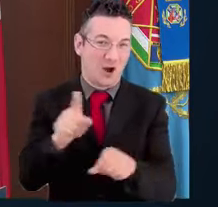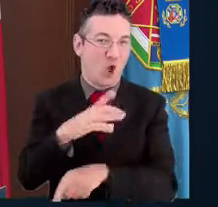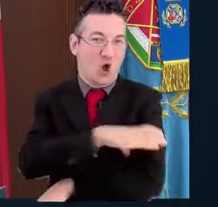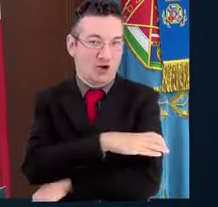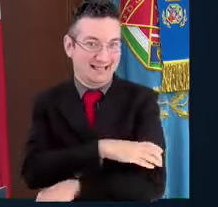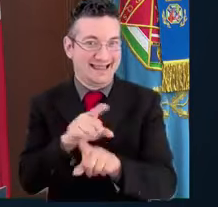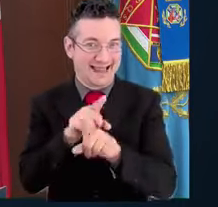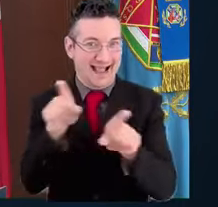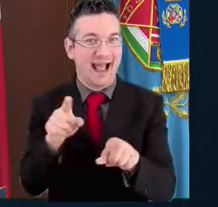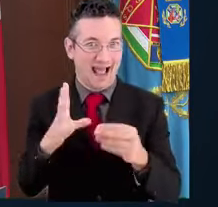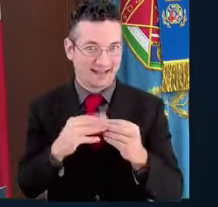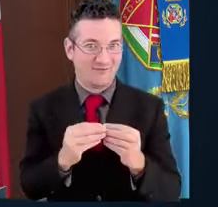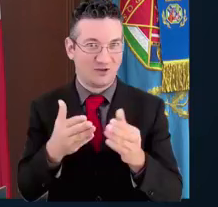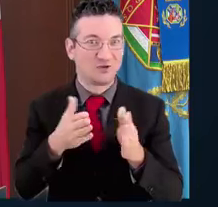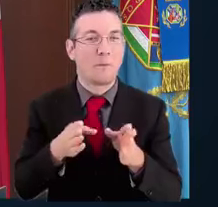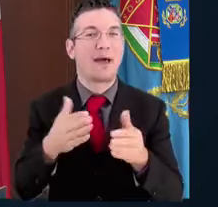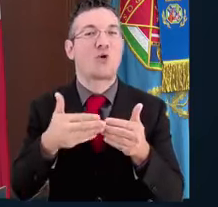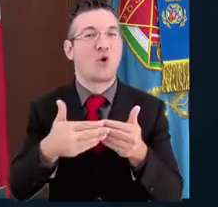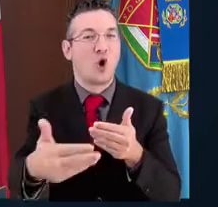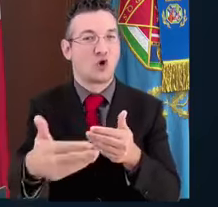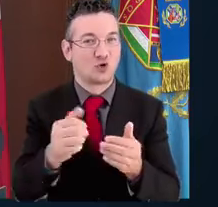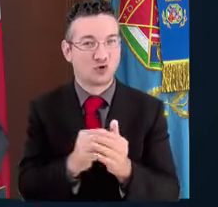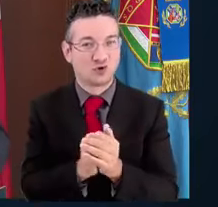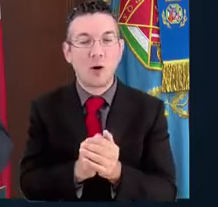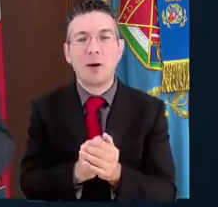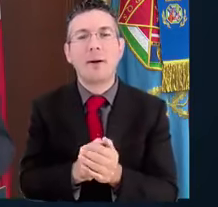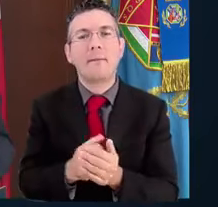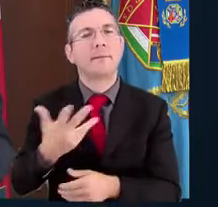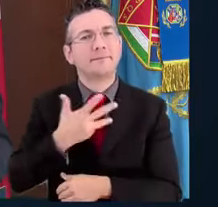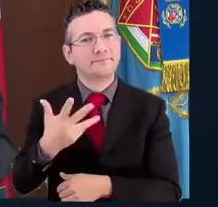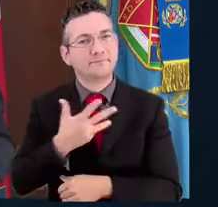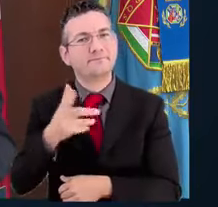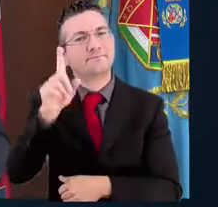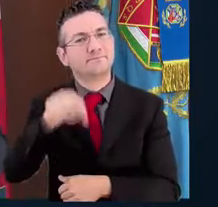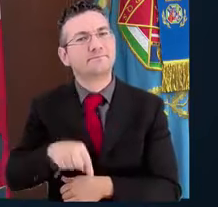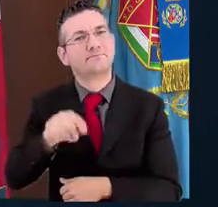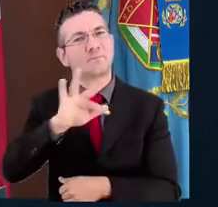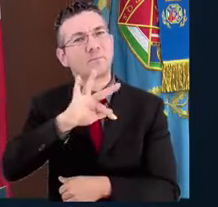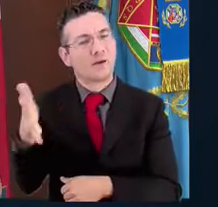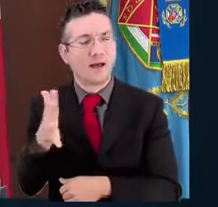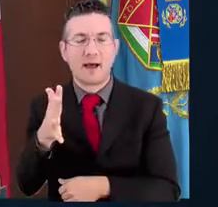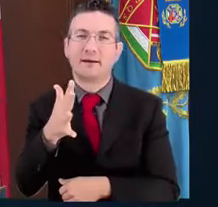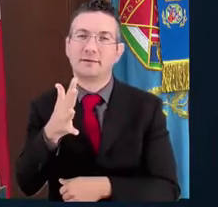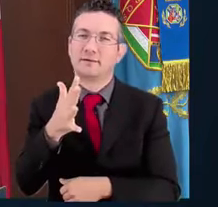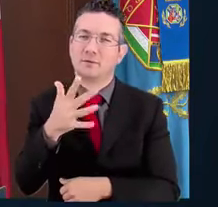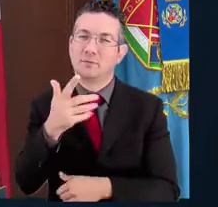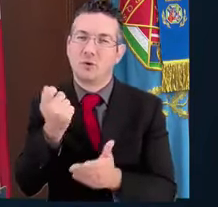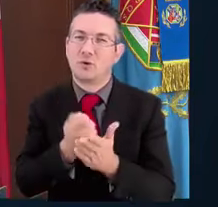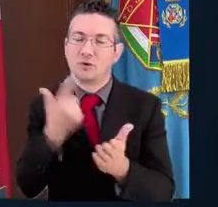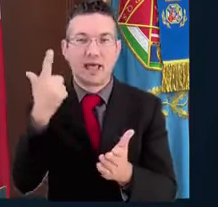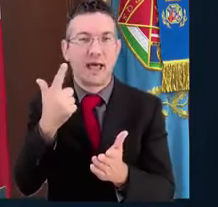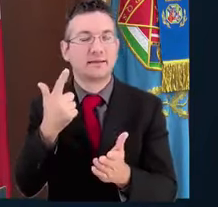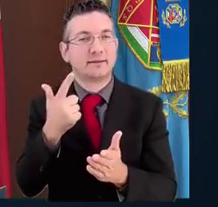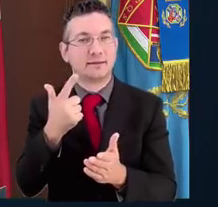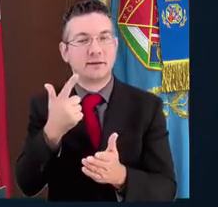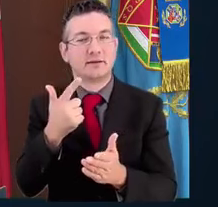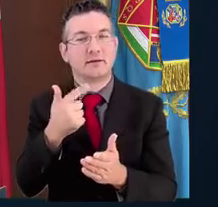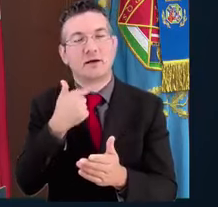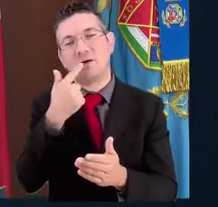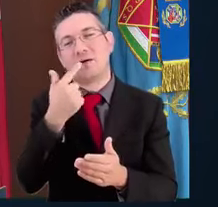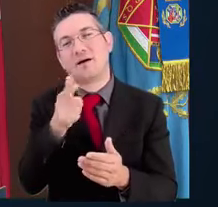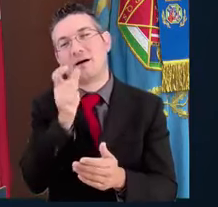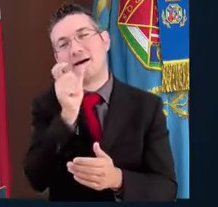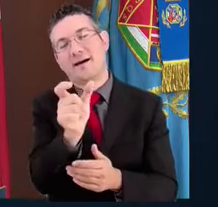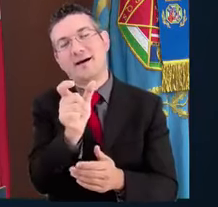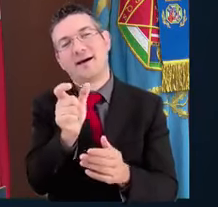elemento e ci riflettevo mentre non li sentivo le vostre parole e quello che viene prodotto in un termine inglese extrusions